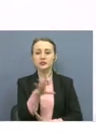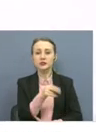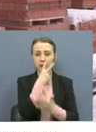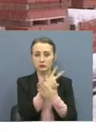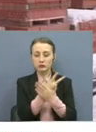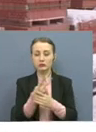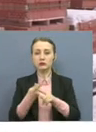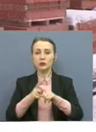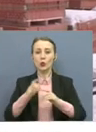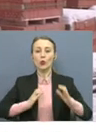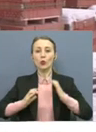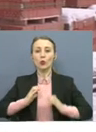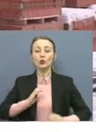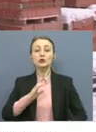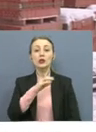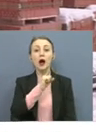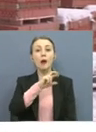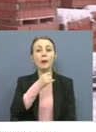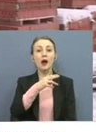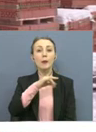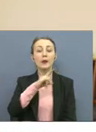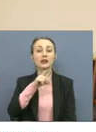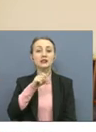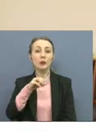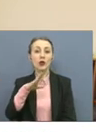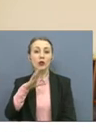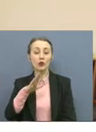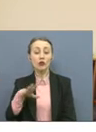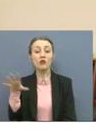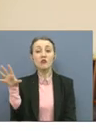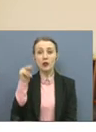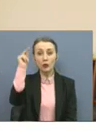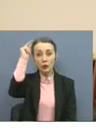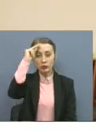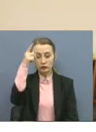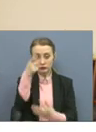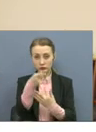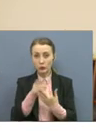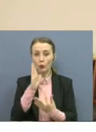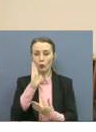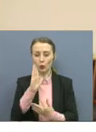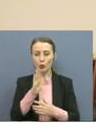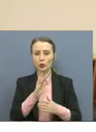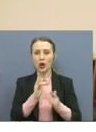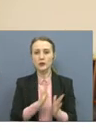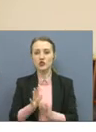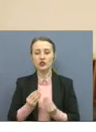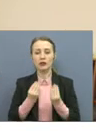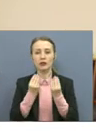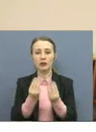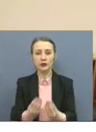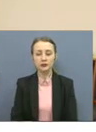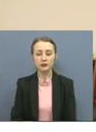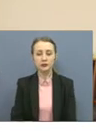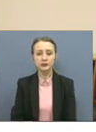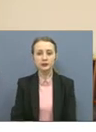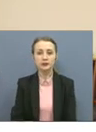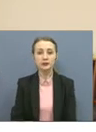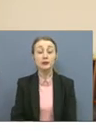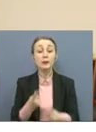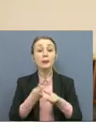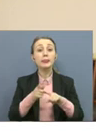жаңа жатақханаға 1000-ға жуық жас орналастырылмақ. Данное общежитие у нас снимает. Жатақхана көптеген әлеуметтік мәселелерді шешетін